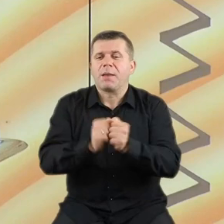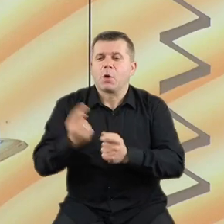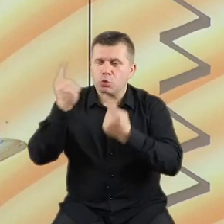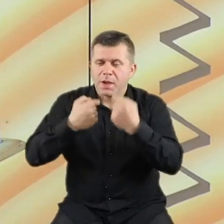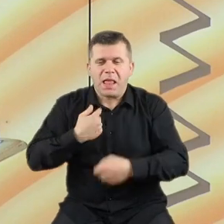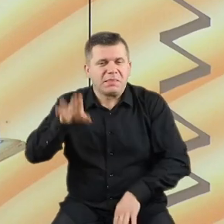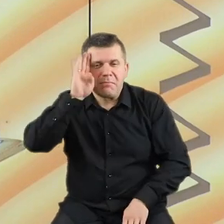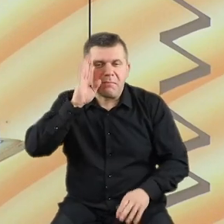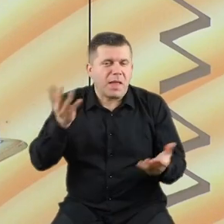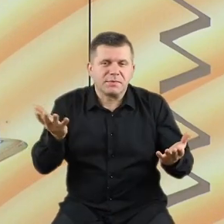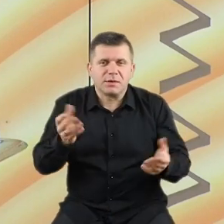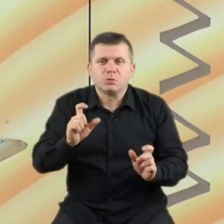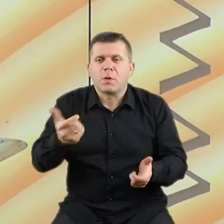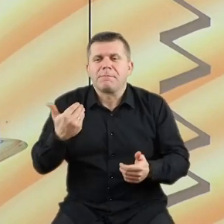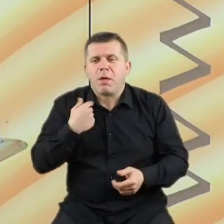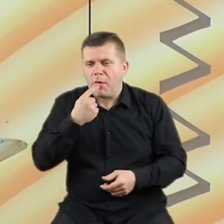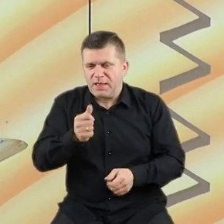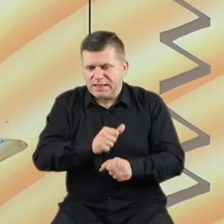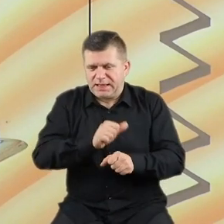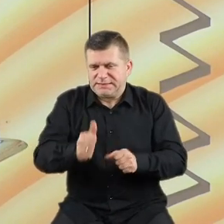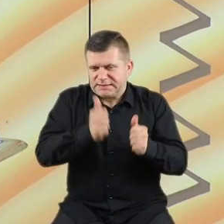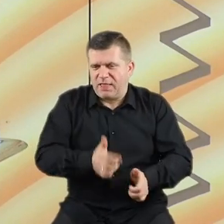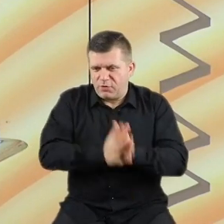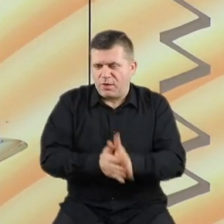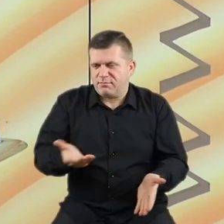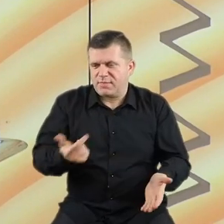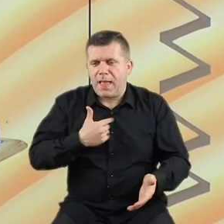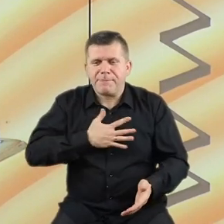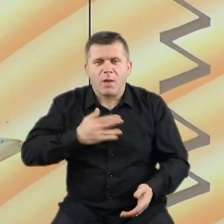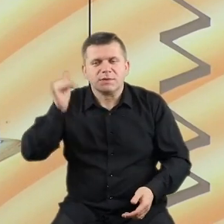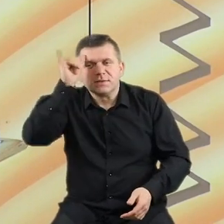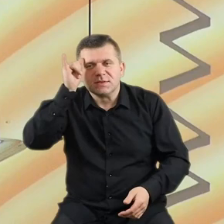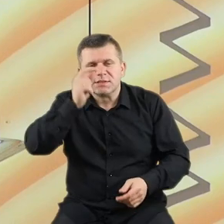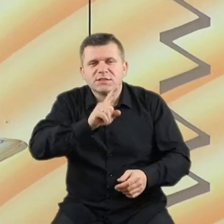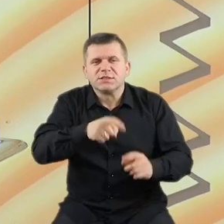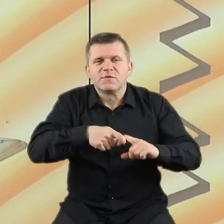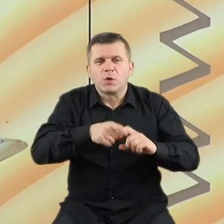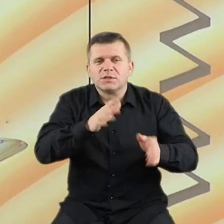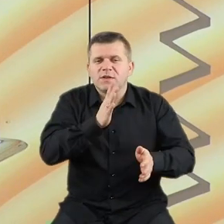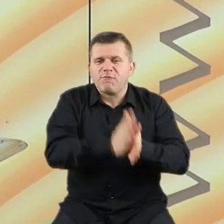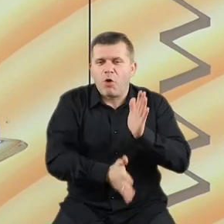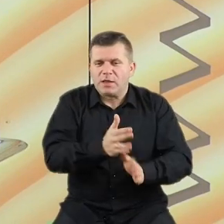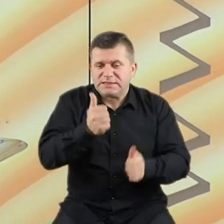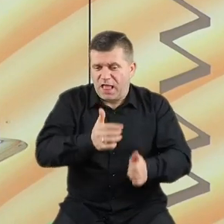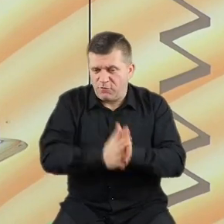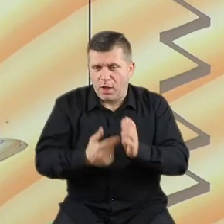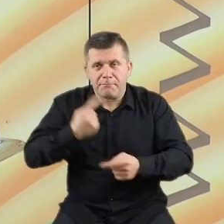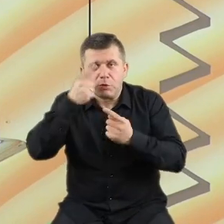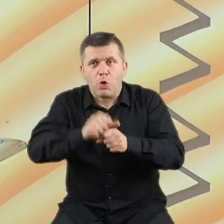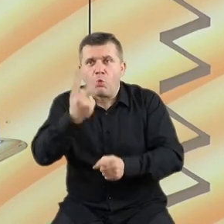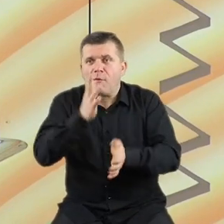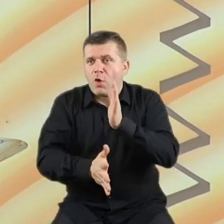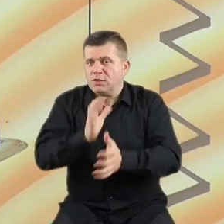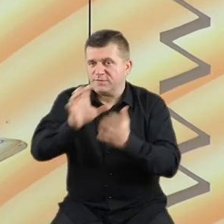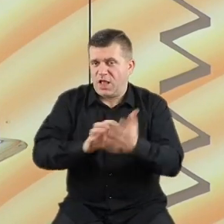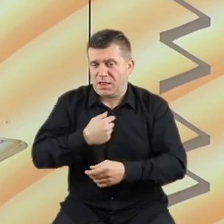i nie pamiętam. No co miała powiedzieć mi, że jest stan wojenny? Ja miałam sny związane z wojną, bo dla mnie stan wojenny był równoznaczny z II wojną światową.